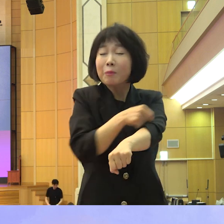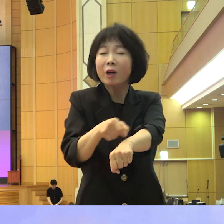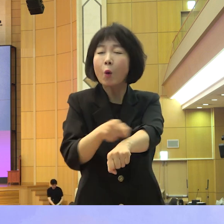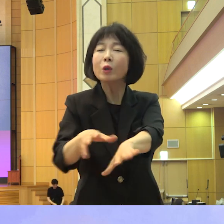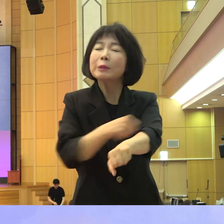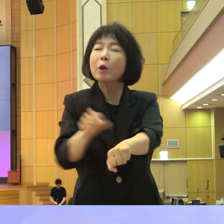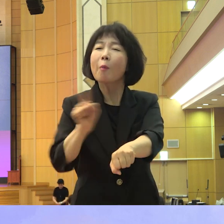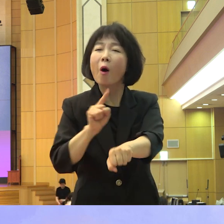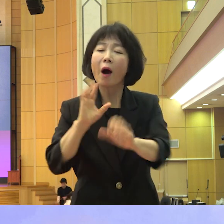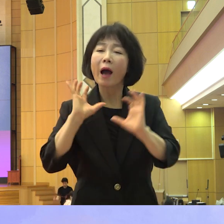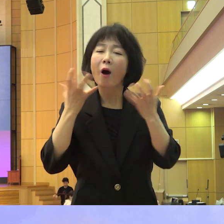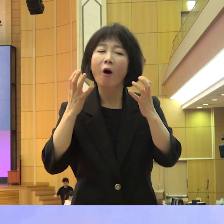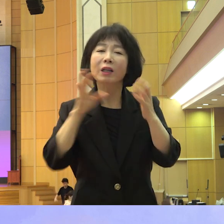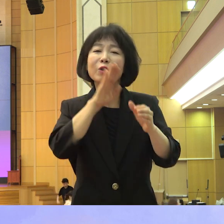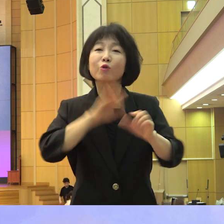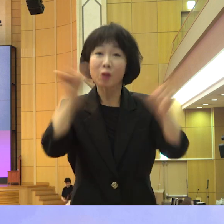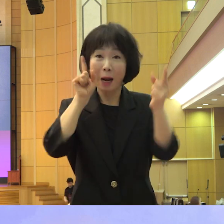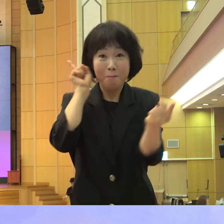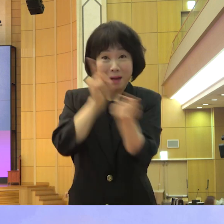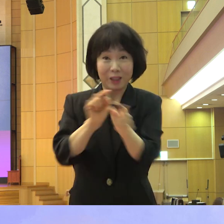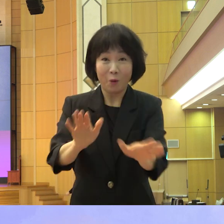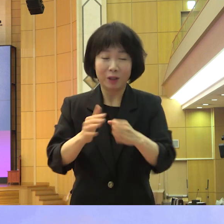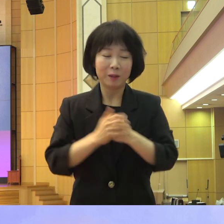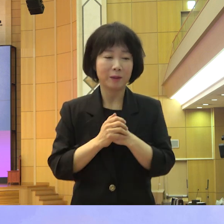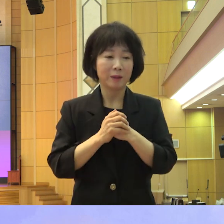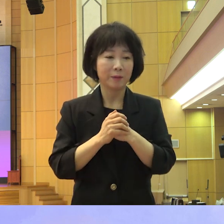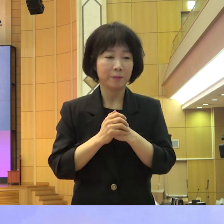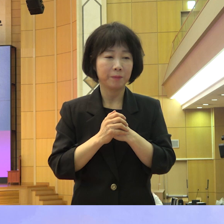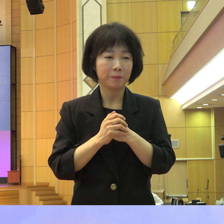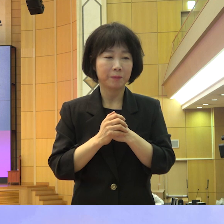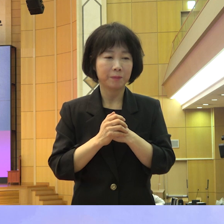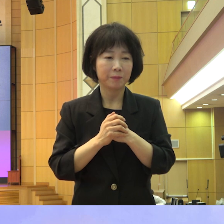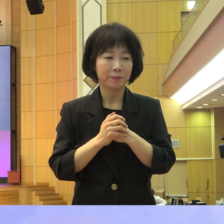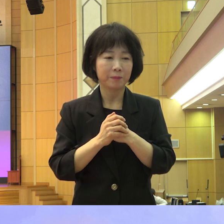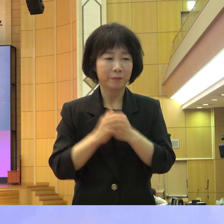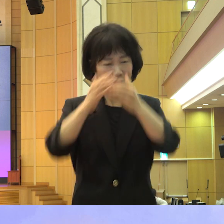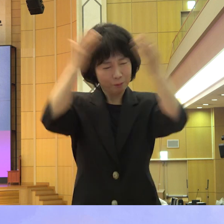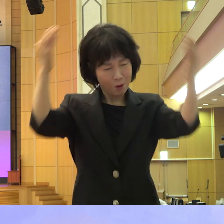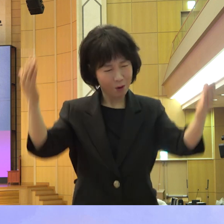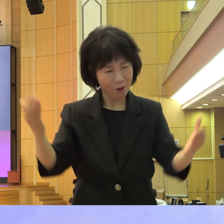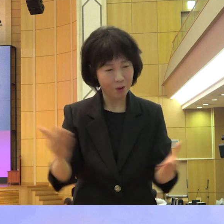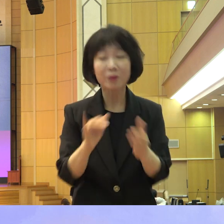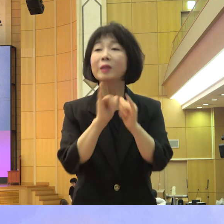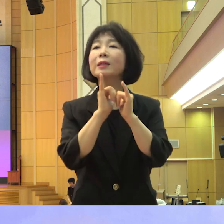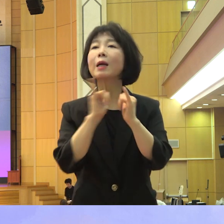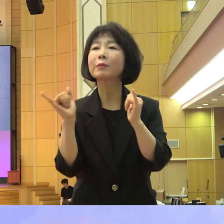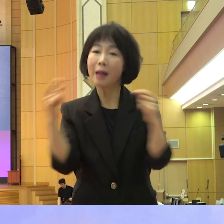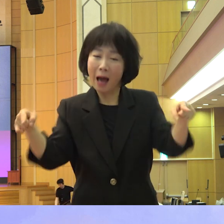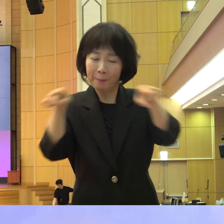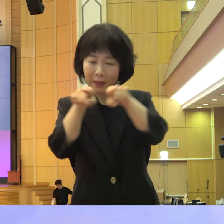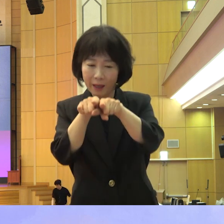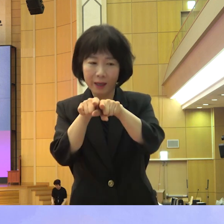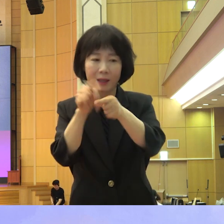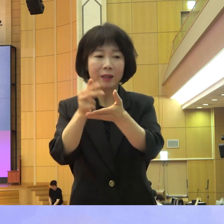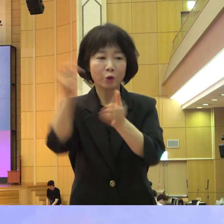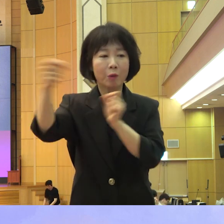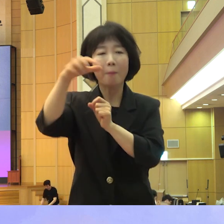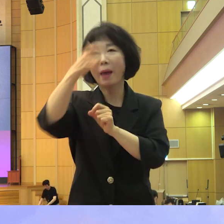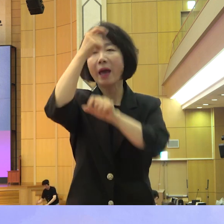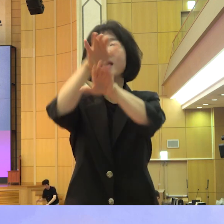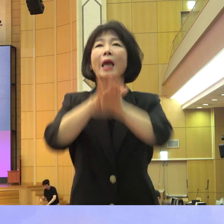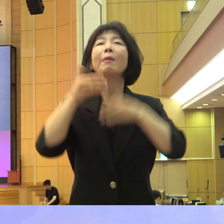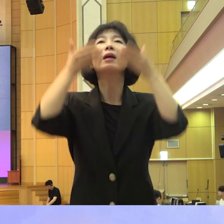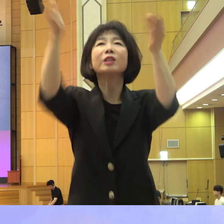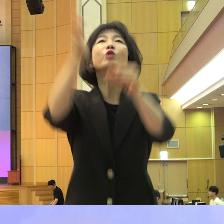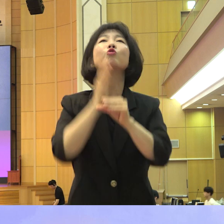오늘은 어린이 주일을 맞이해서 온 성도님들과 함께 주님 앞에 예배를